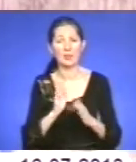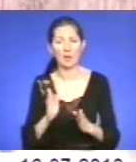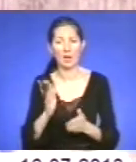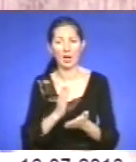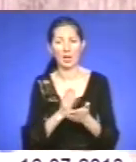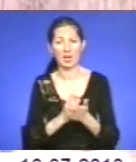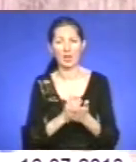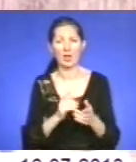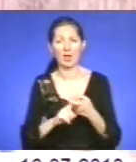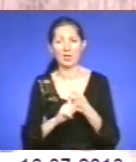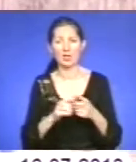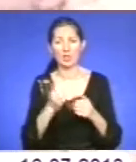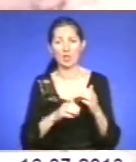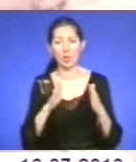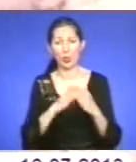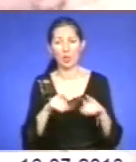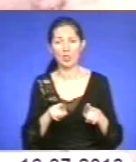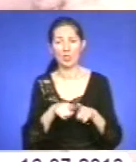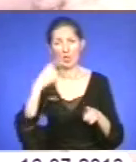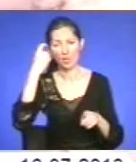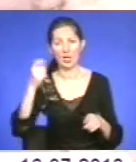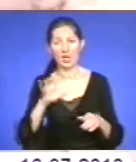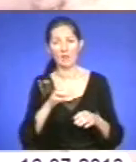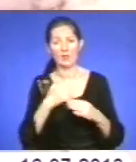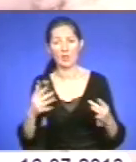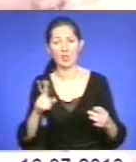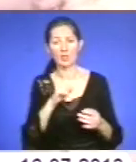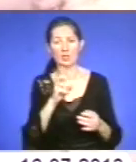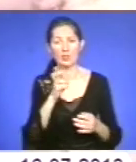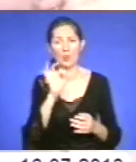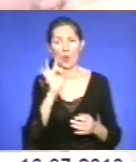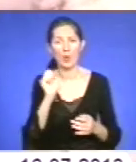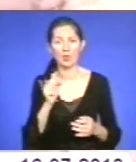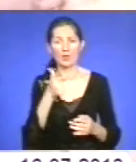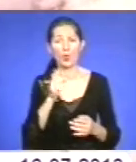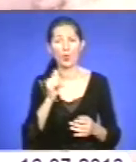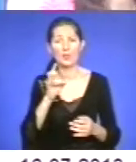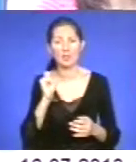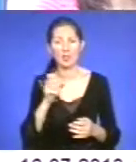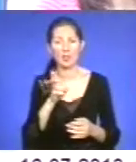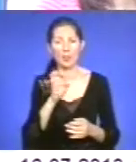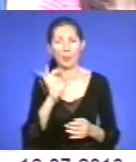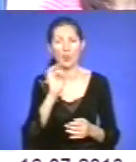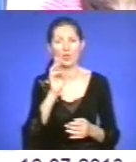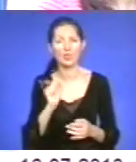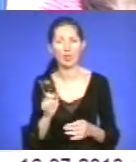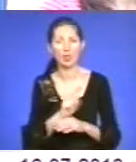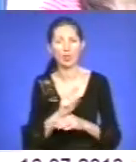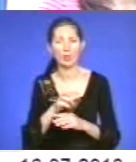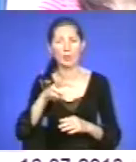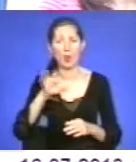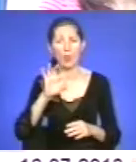серед домашніх і диких тварин у Зборівському, Збаразькому, Гусятинському, Бучицькому, Борщівському, Монастирському, Тернопільському